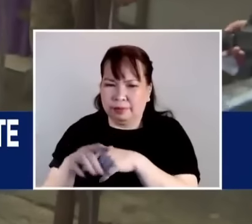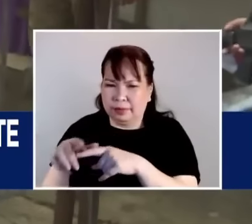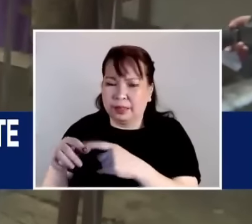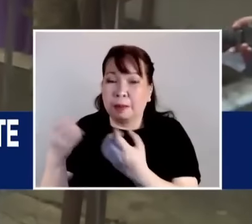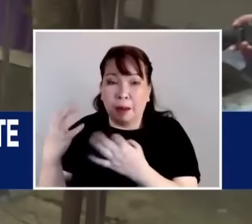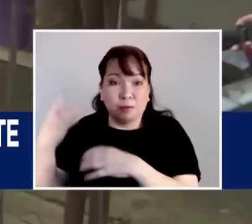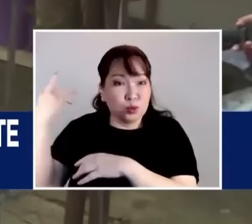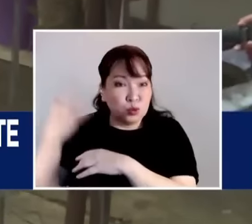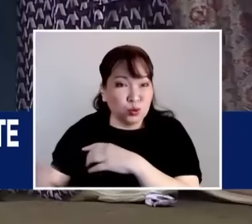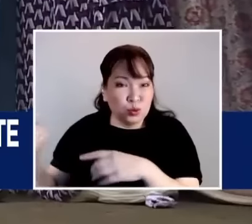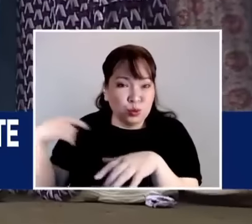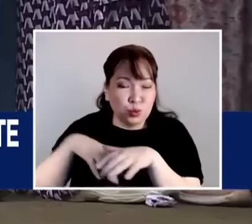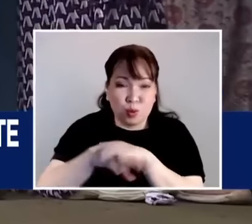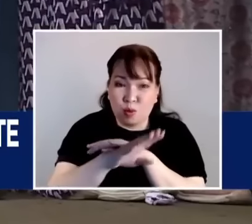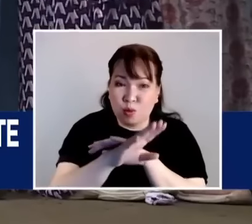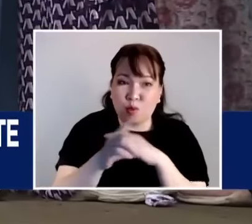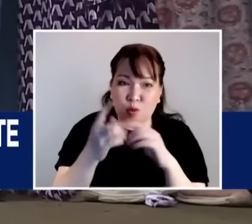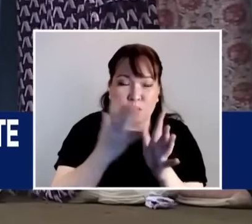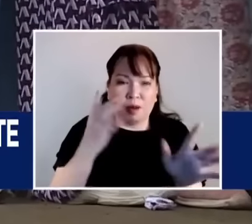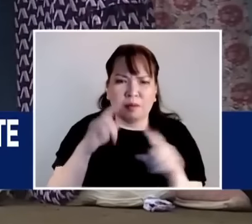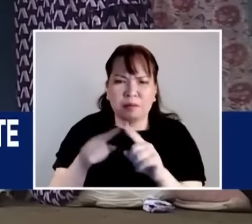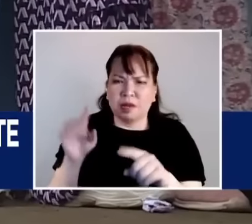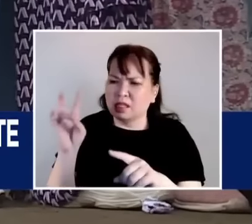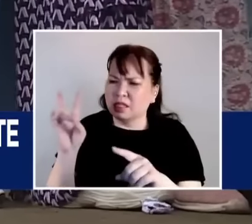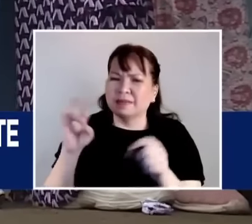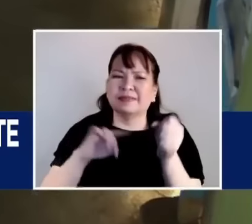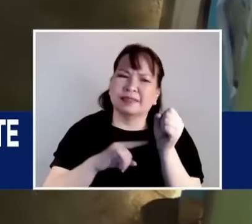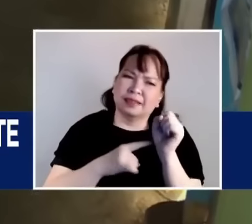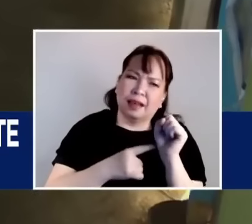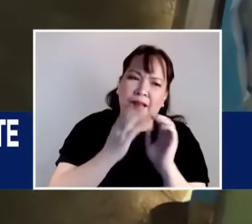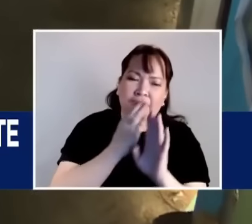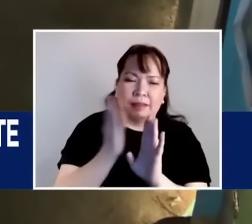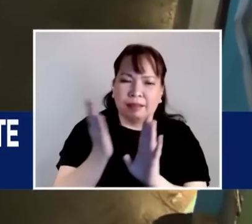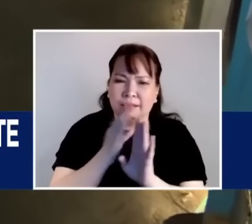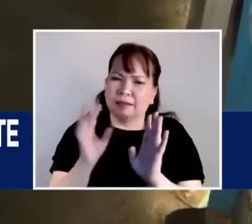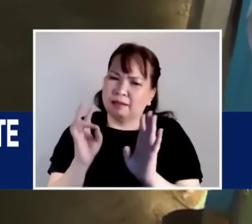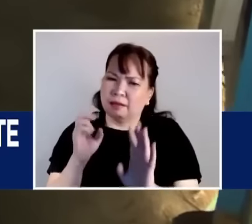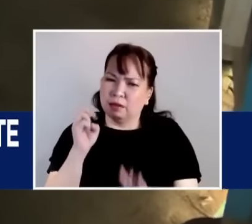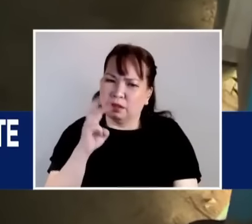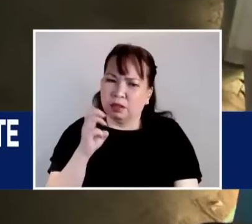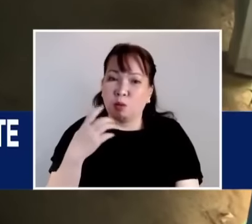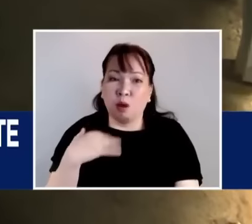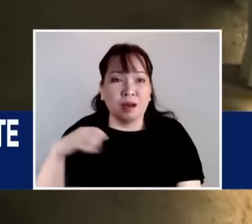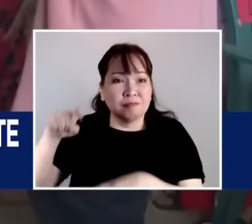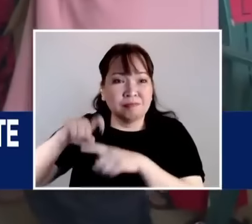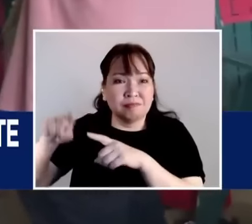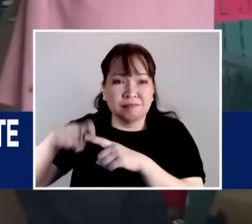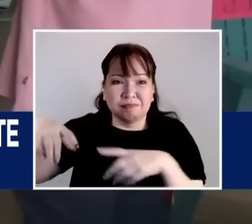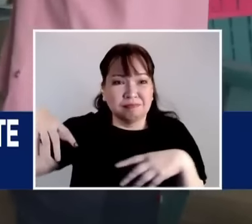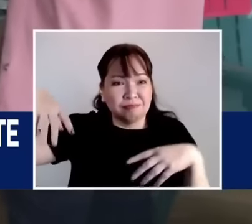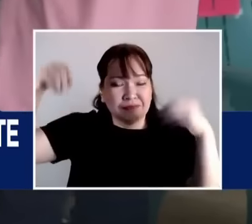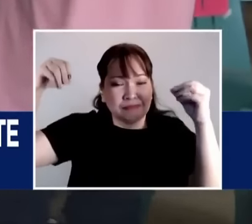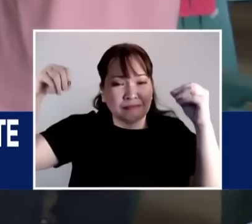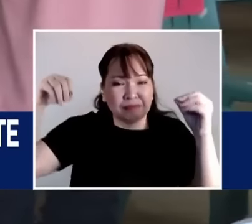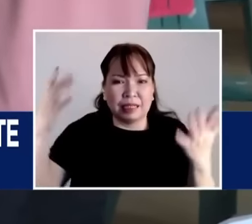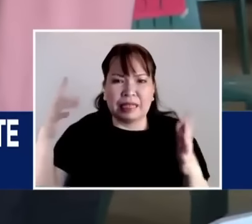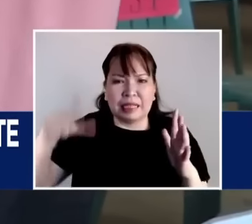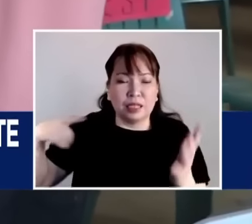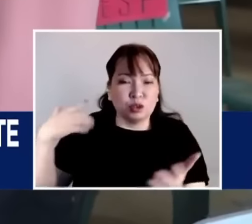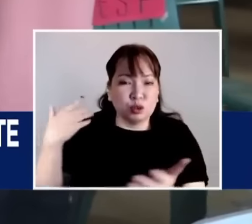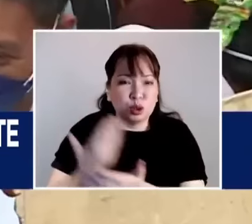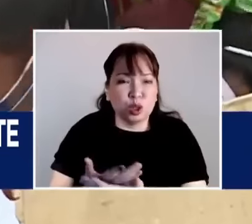pumila pero pasado alas 7 ng umaga na nagsimula ang botohan. Wala kasing kuryente ang ilang presinto at late dumating ang